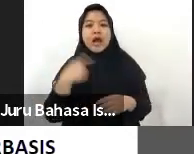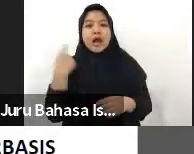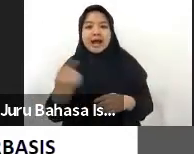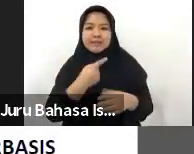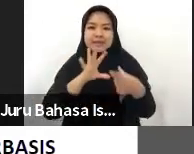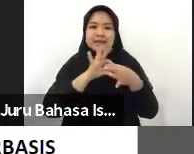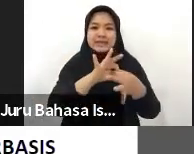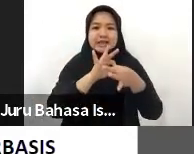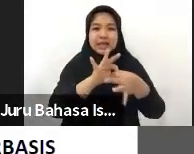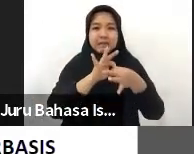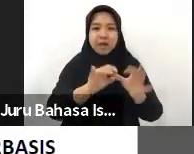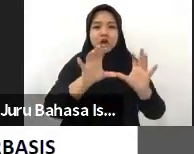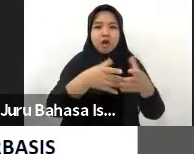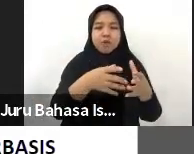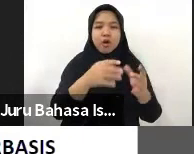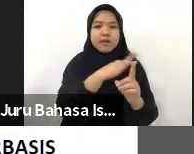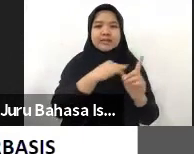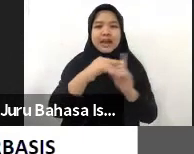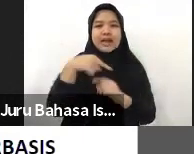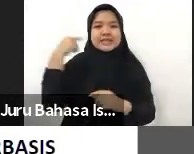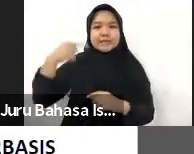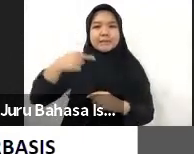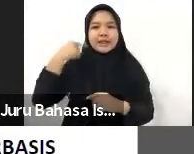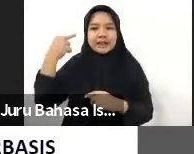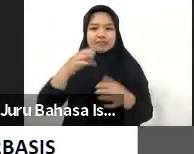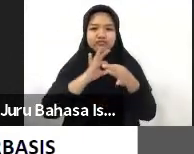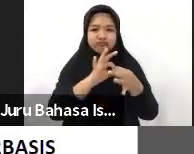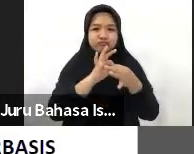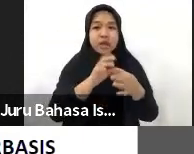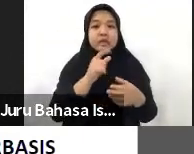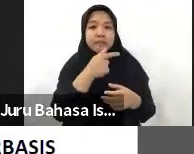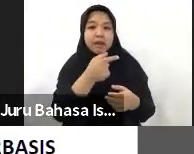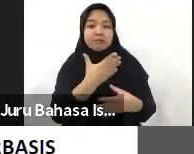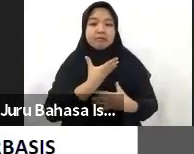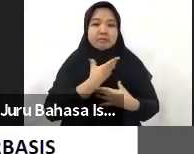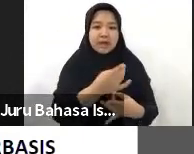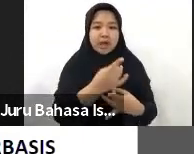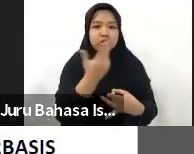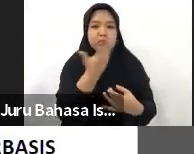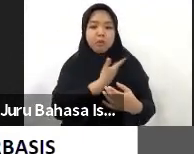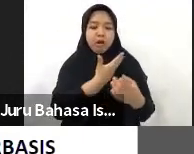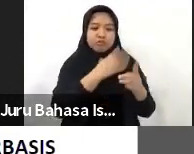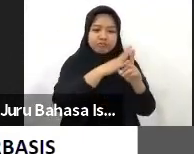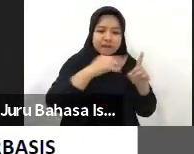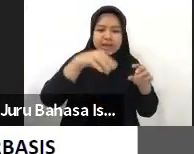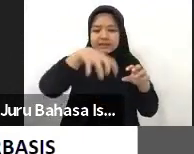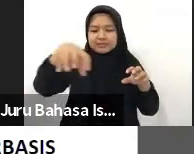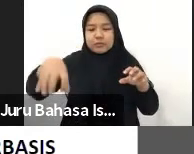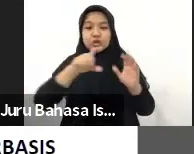menggandeng kelompok-kelompok masyarakat sipil yang berminat untuk kemudian mereplikasikan desa-desa